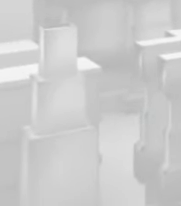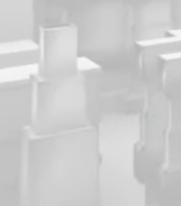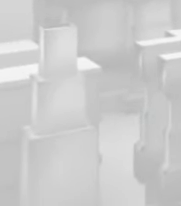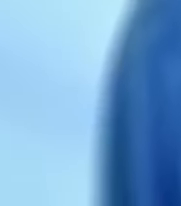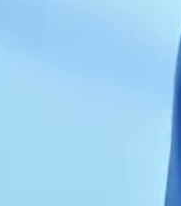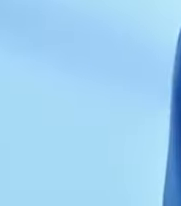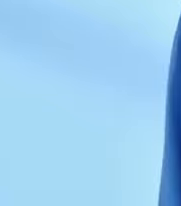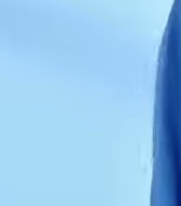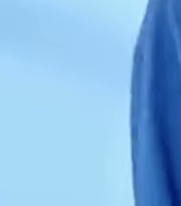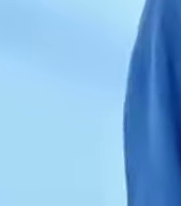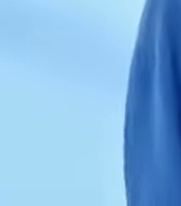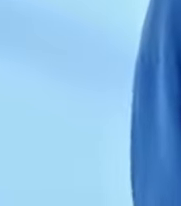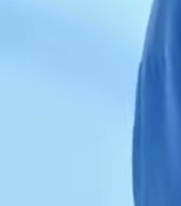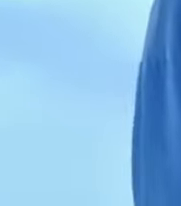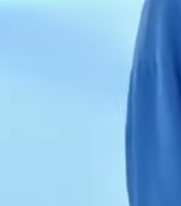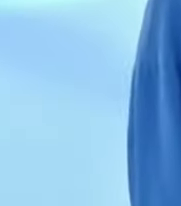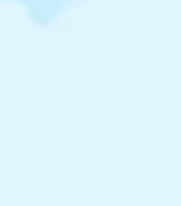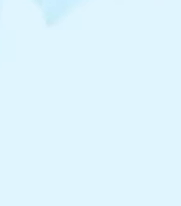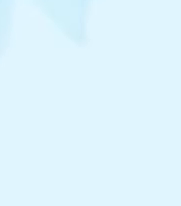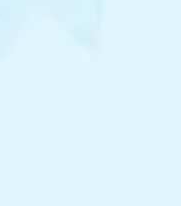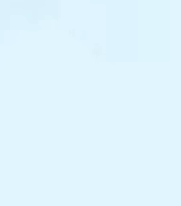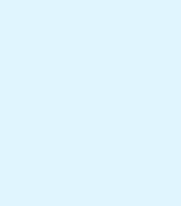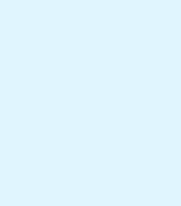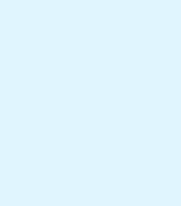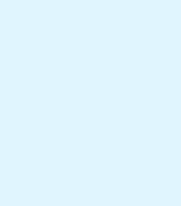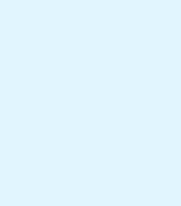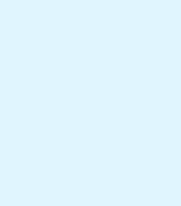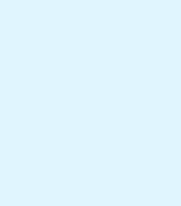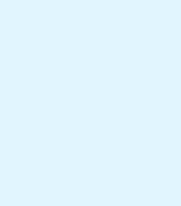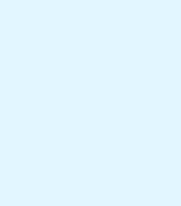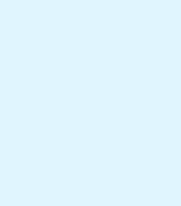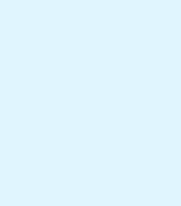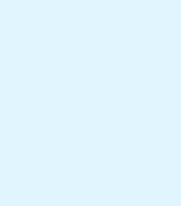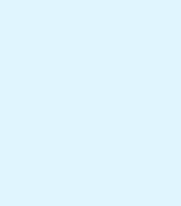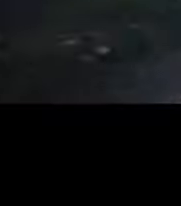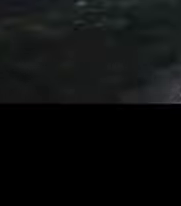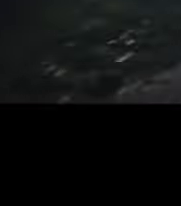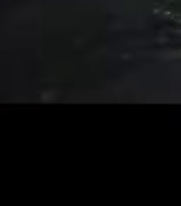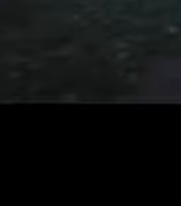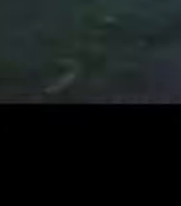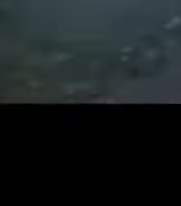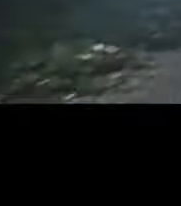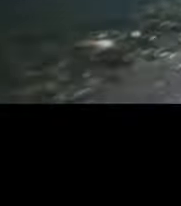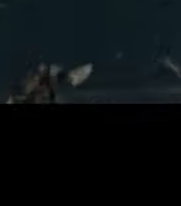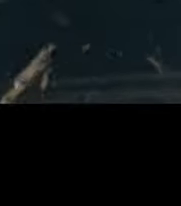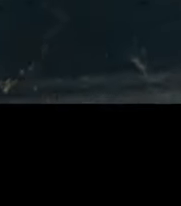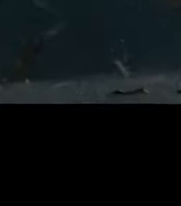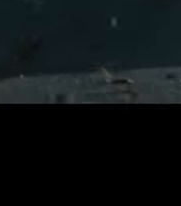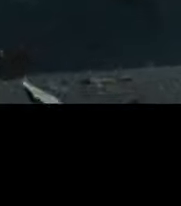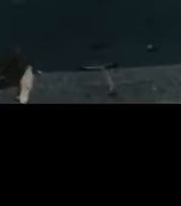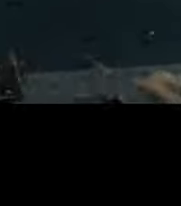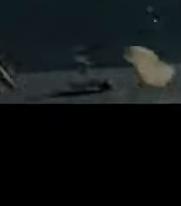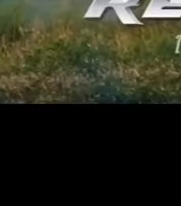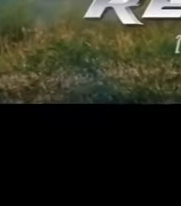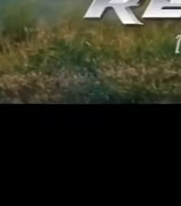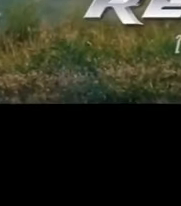สนับสนุนโดยใหม่ไดกินแม็กซ์อินเวอร์เตอร์ใหม่ไฮลักซ์ลีโว